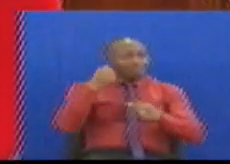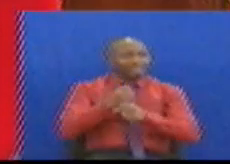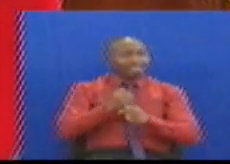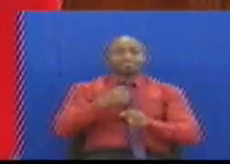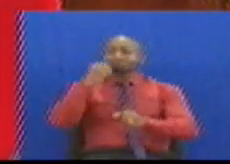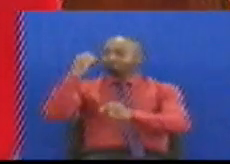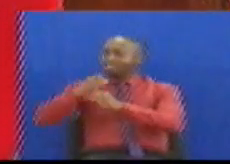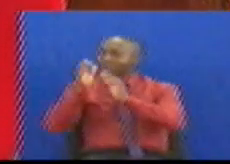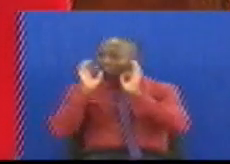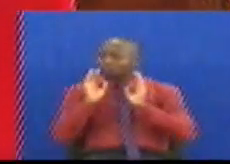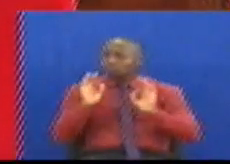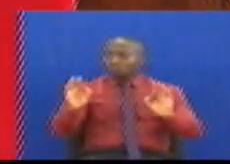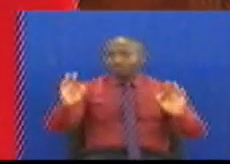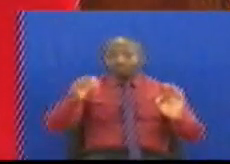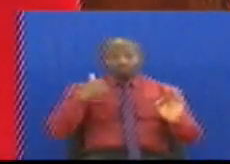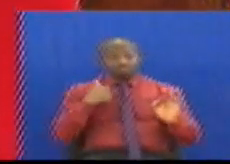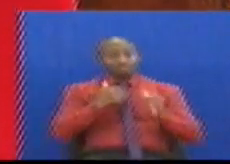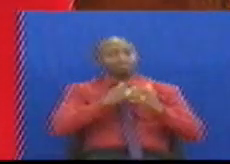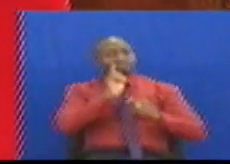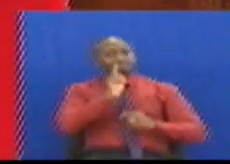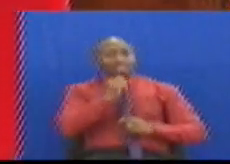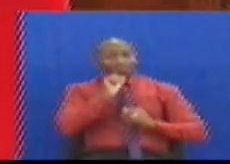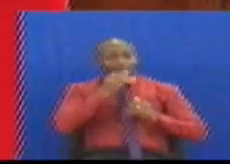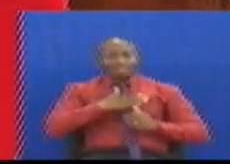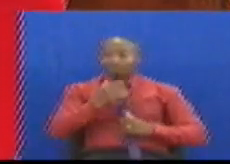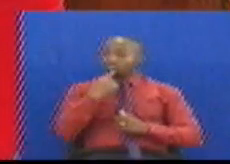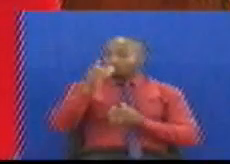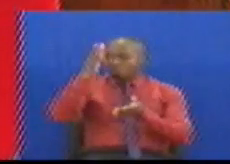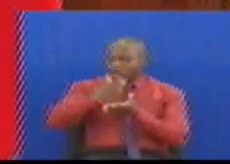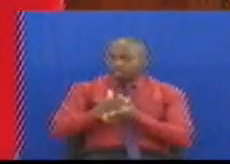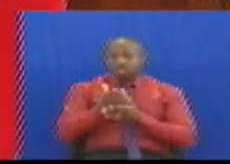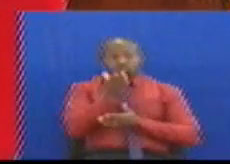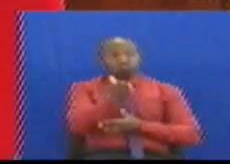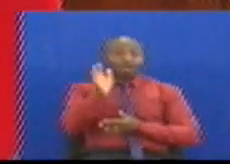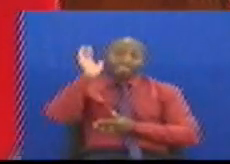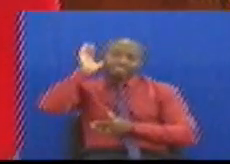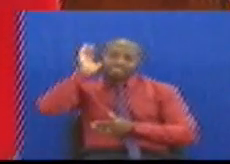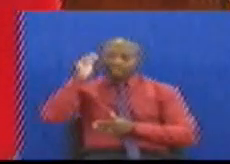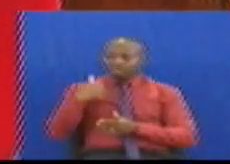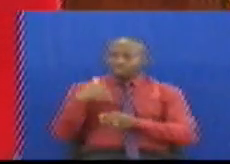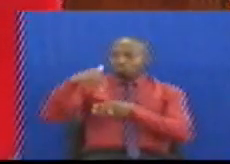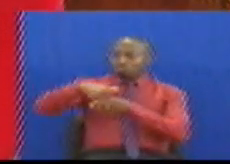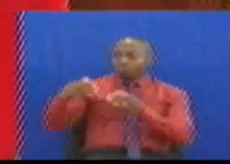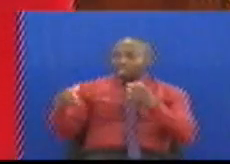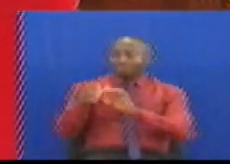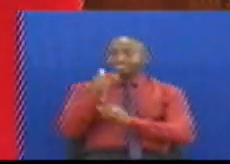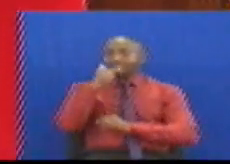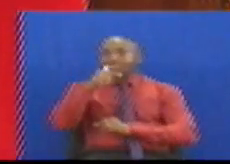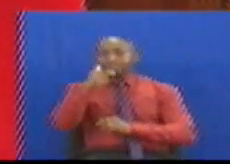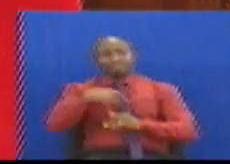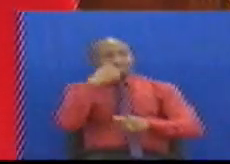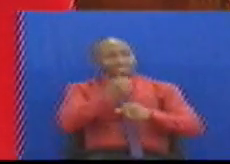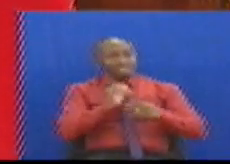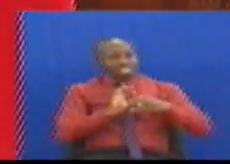sana. Mimi napenda niwe mkweli katika hili na anasikiliza. Mimi ni mjumbe wa kamati ya Tamisemi. Tunafanya naye kazi